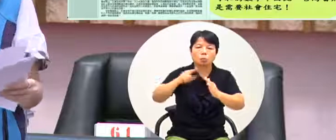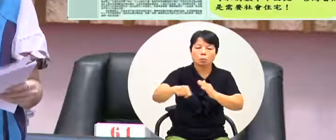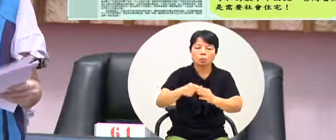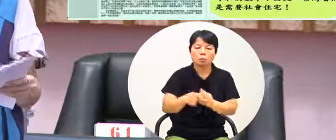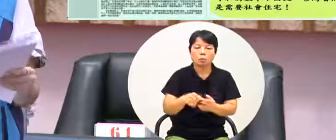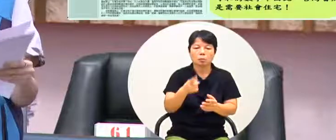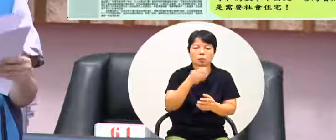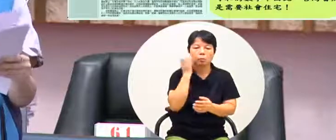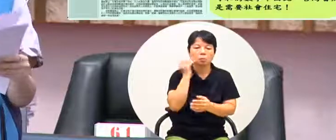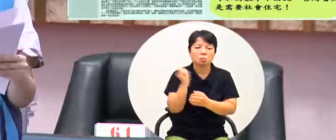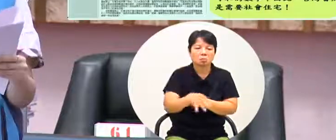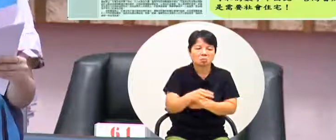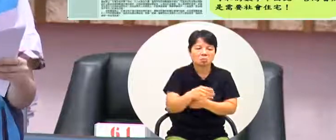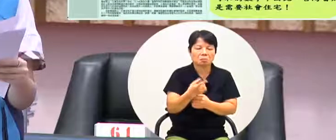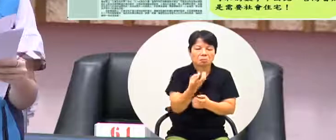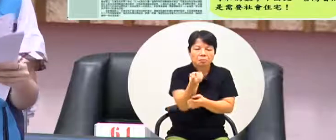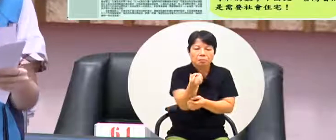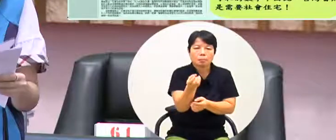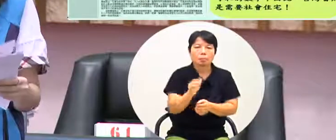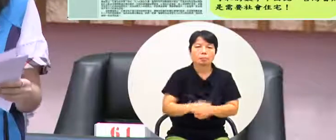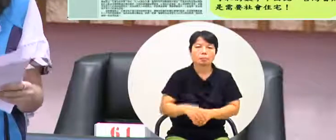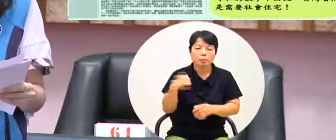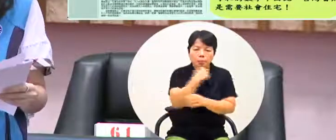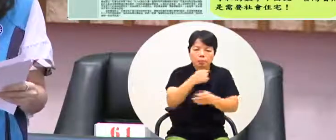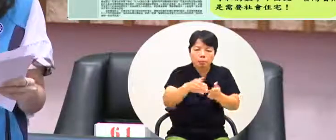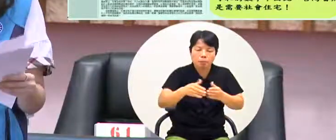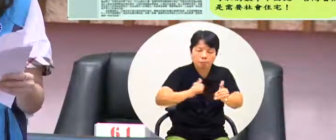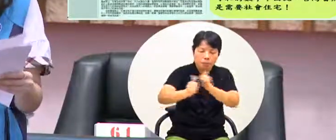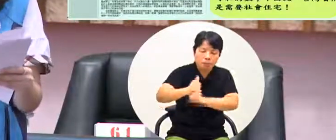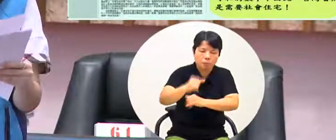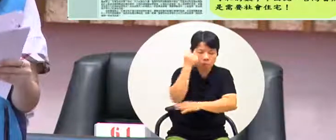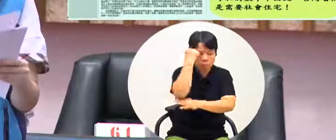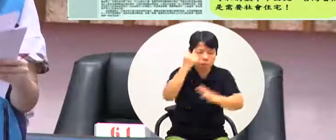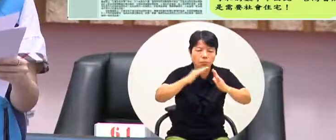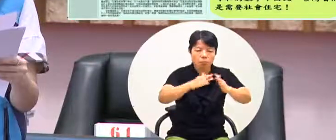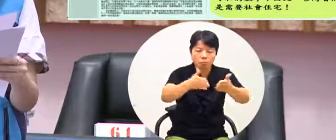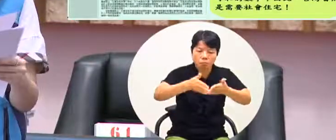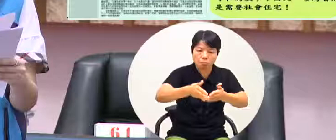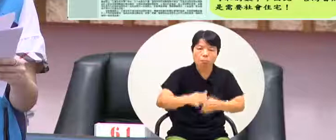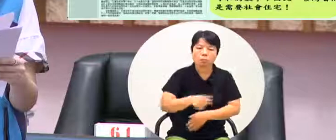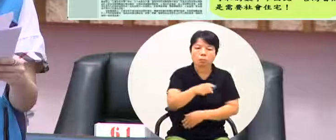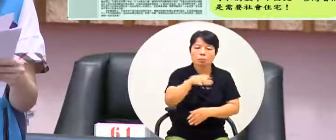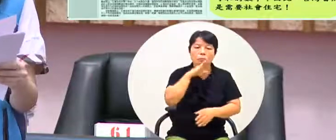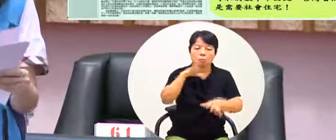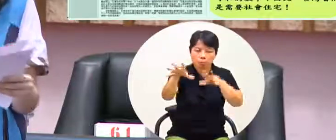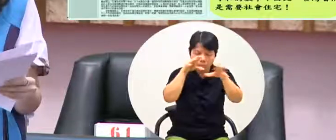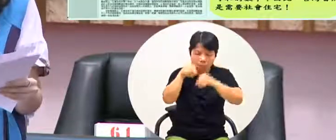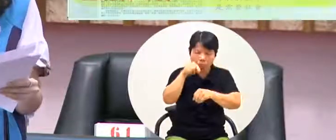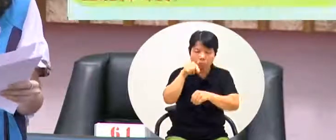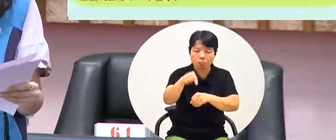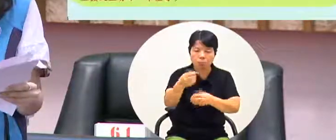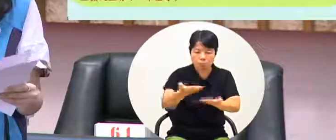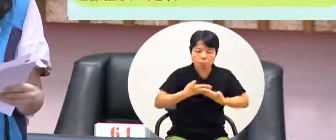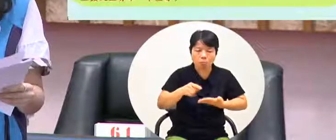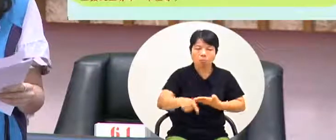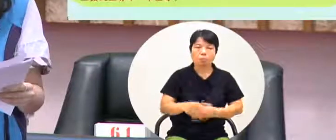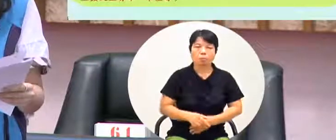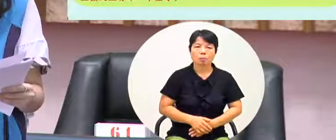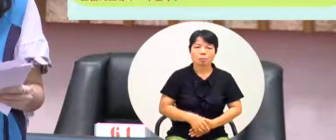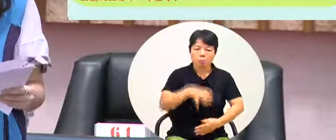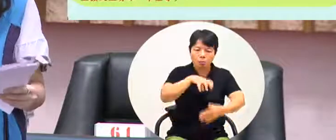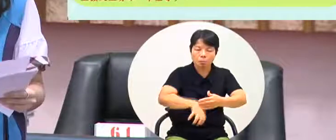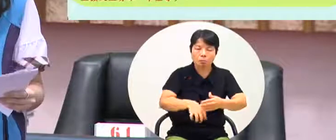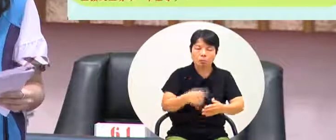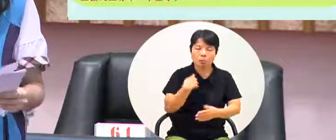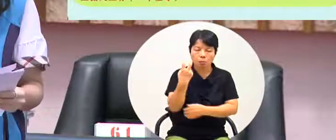然，台湾是需要社会住宅，这是你们的资料。那在这里面呢，本席也查了说，其